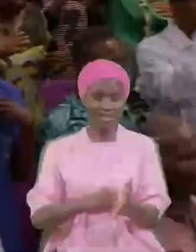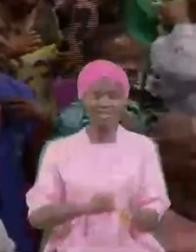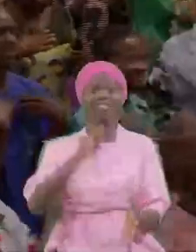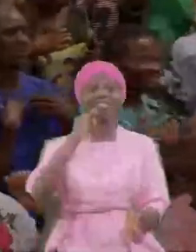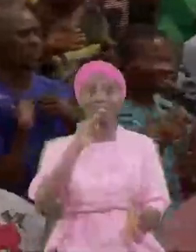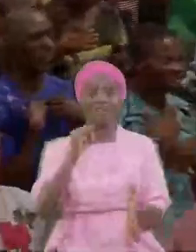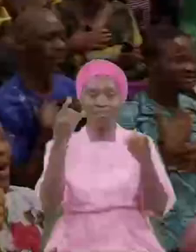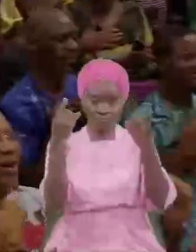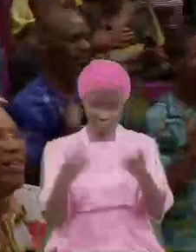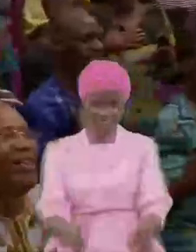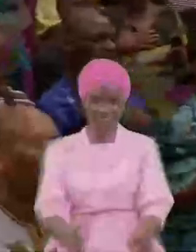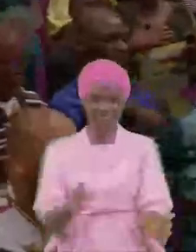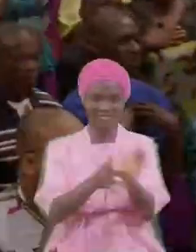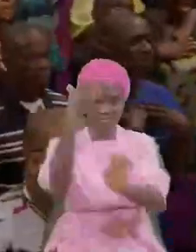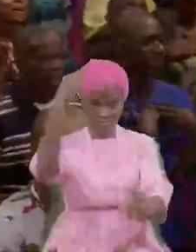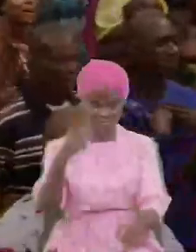c'est fait.